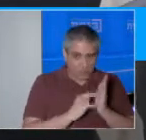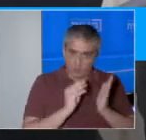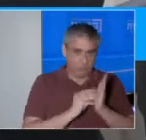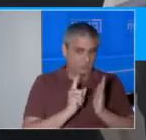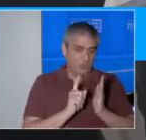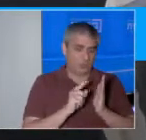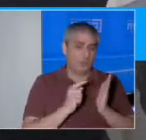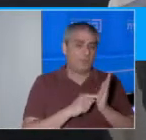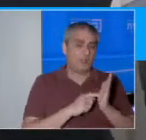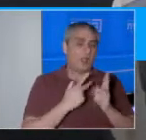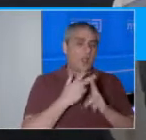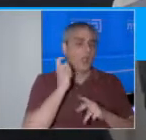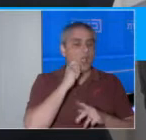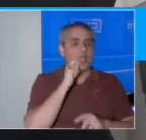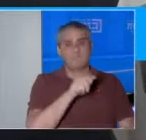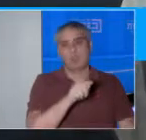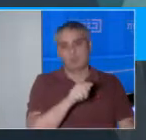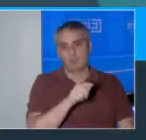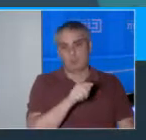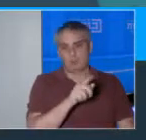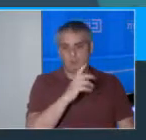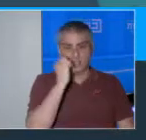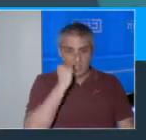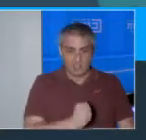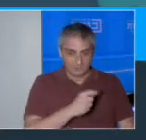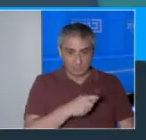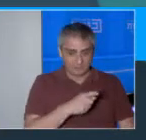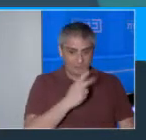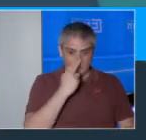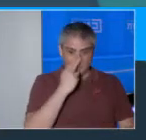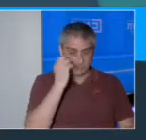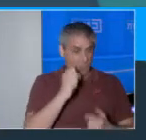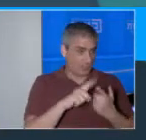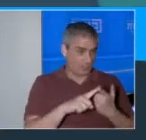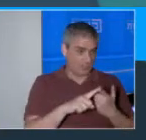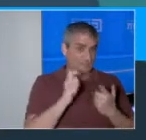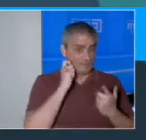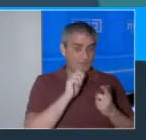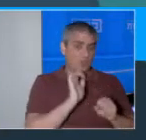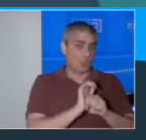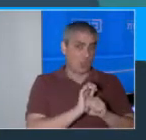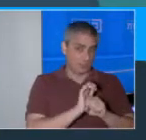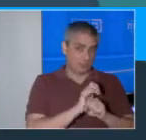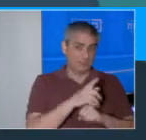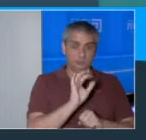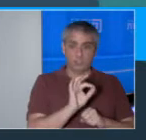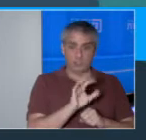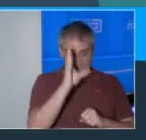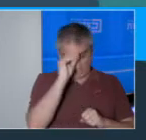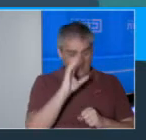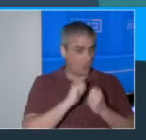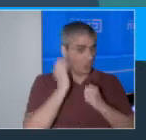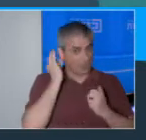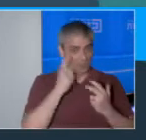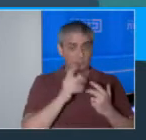כי החוק חל רק על העבירות האלה, רצח ועבירת ניסיון לרצח ועבירת אונס של ילד או